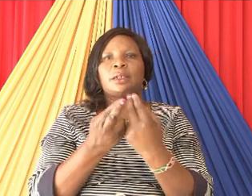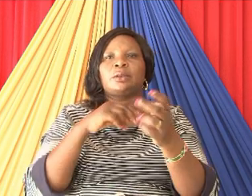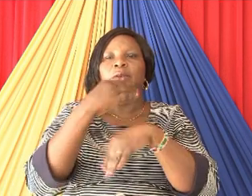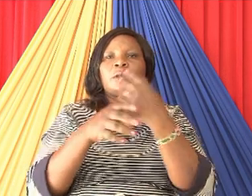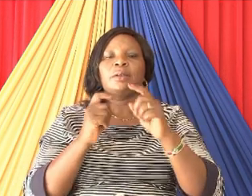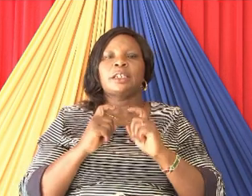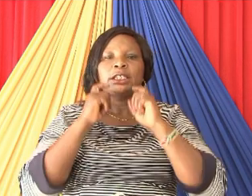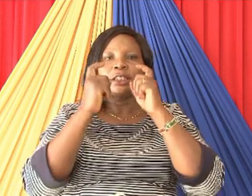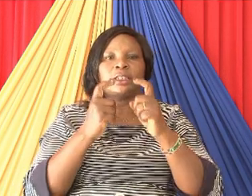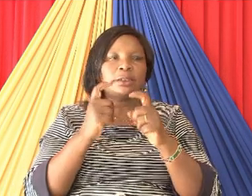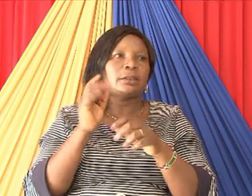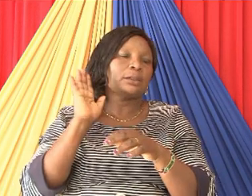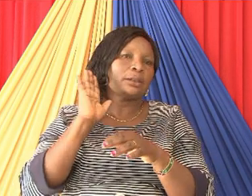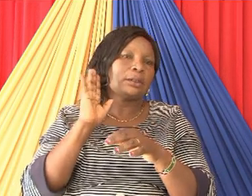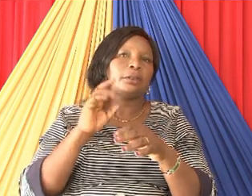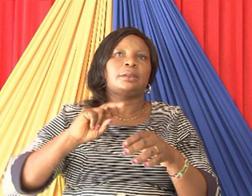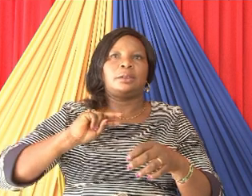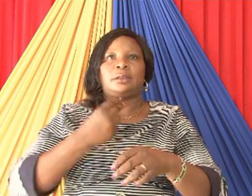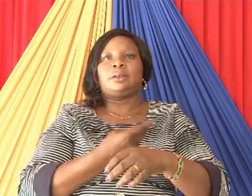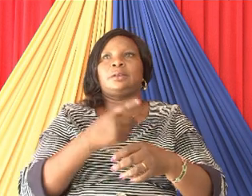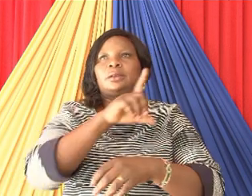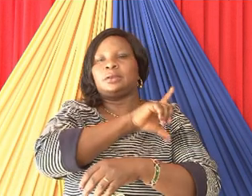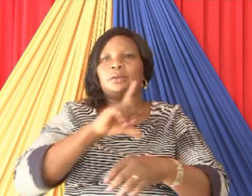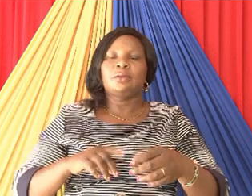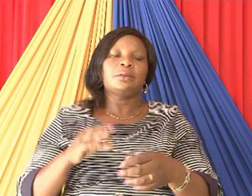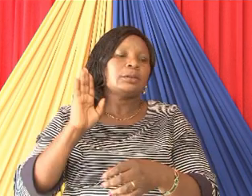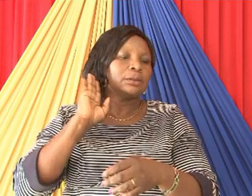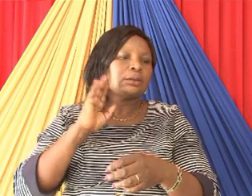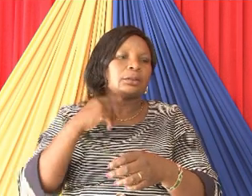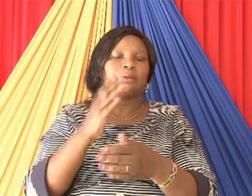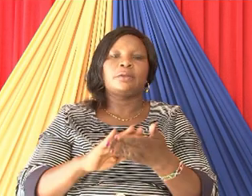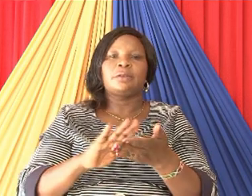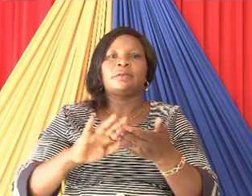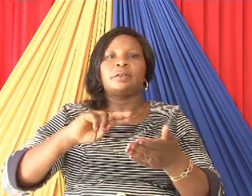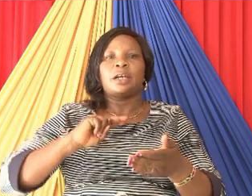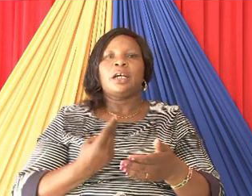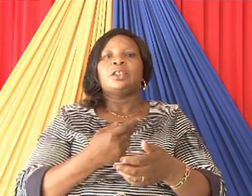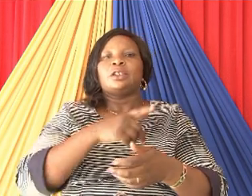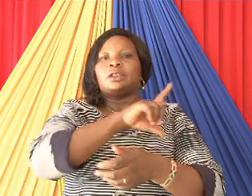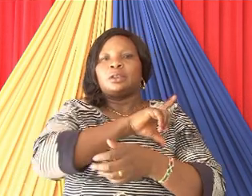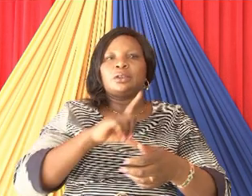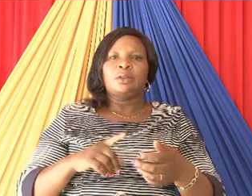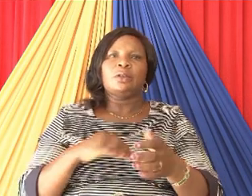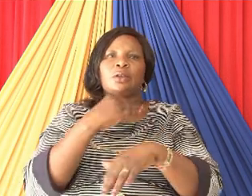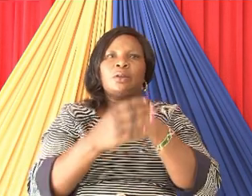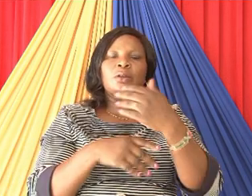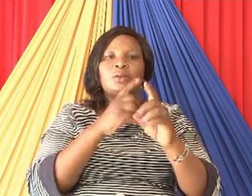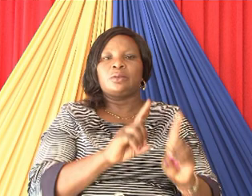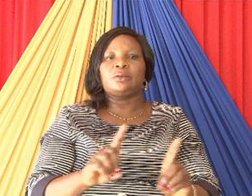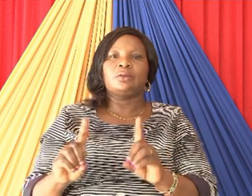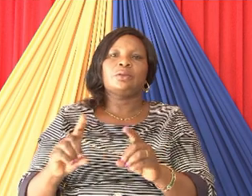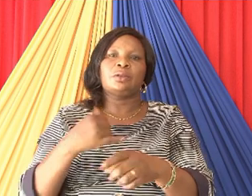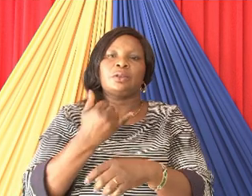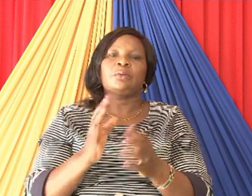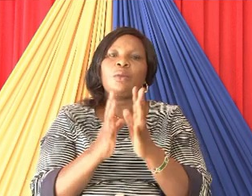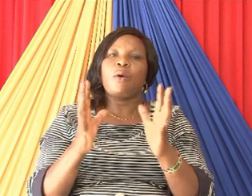utatusikiliza. Tunakuomba asubuhi ya leo baba wetu utusikilize, utusamehe makosa yetu. Mambo ambayo umetufanyia ni mengi sana Mwenyezi